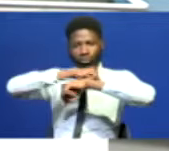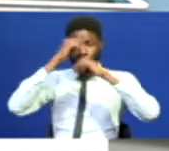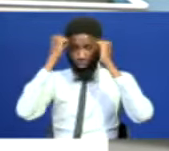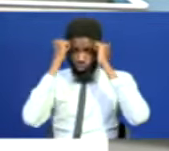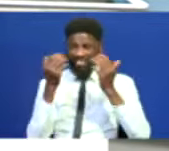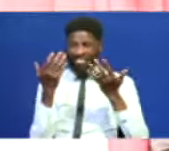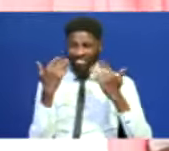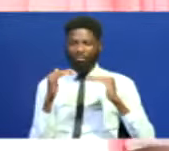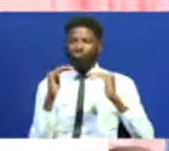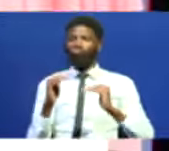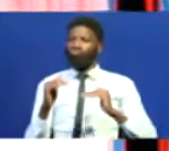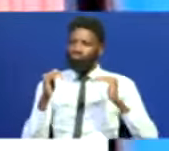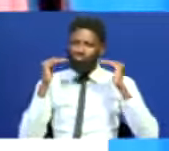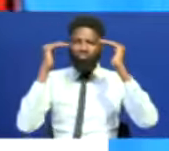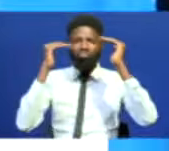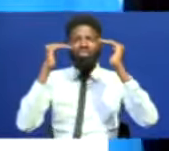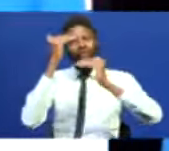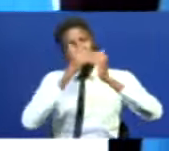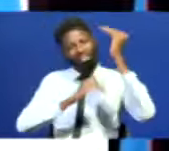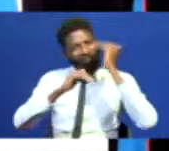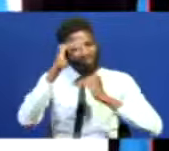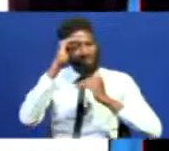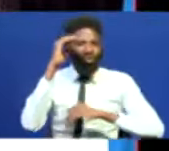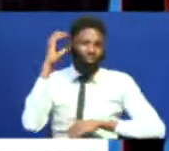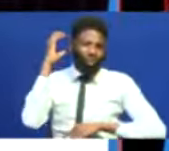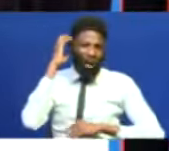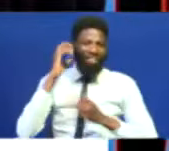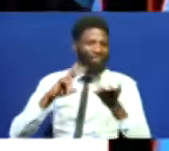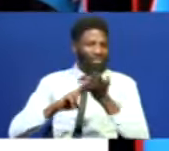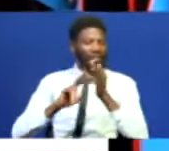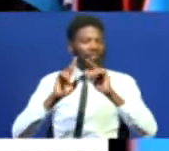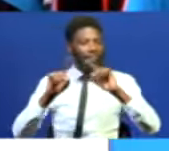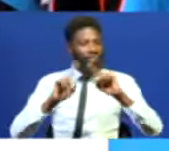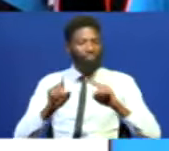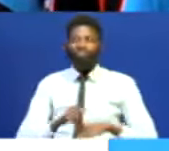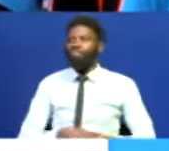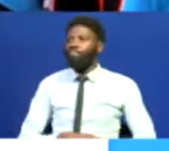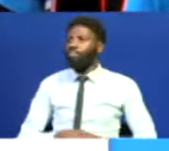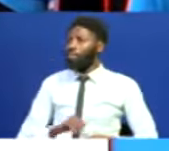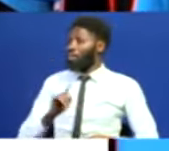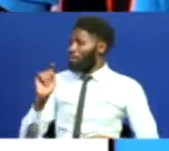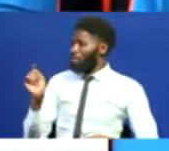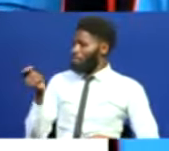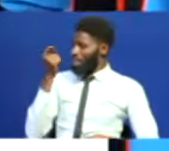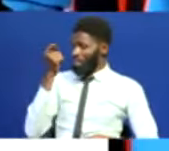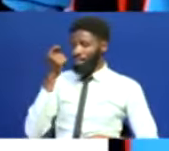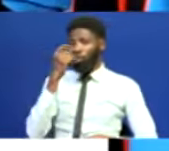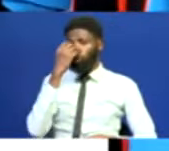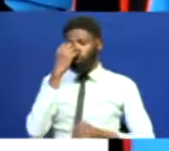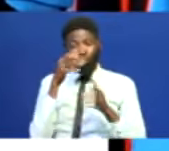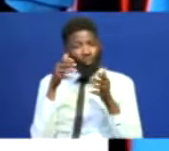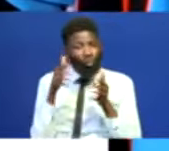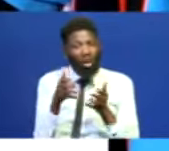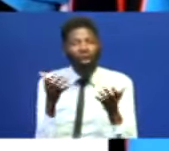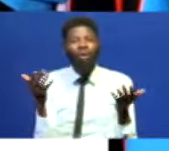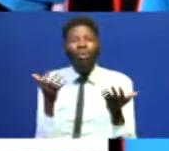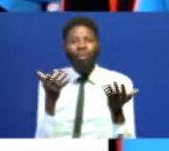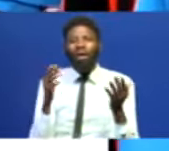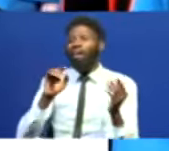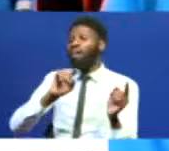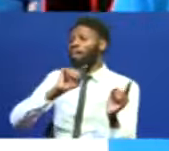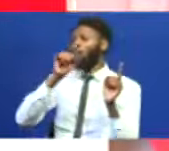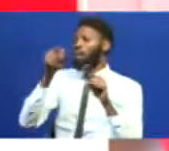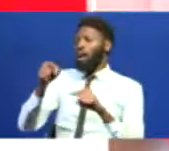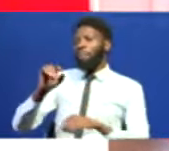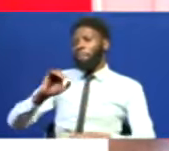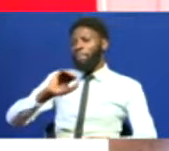juu. Thank you very much. Rais William Ruto leo alikuwa katika jiji la kiteknolojia la Konza